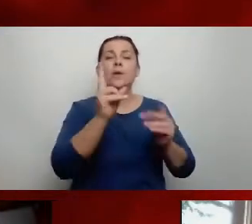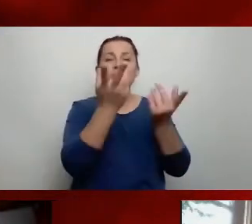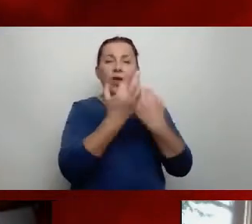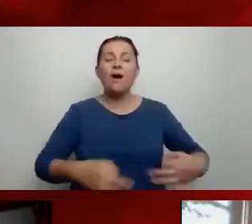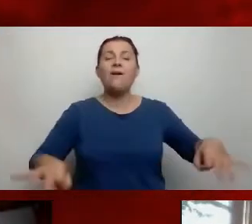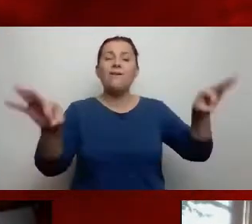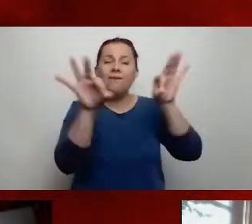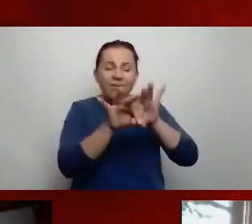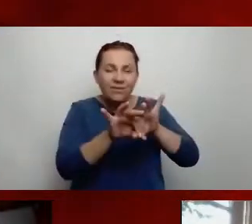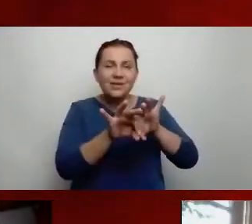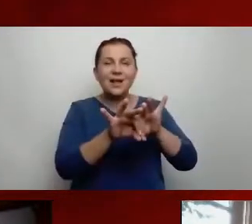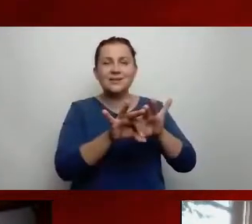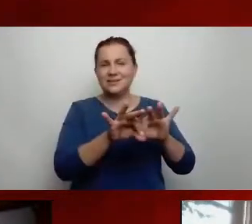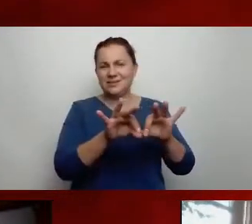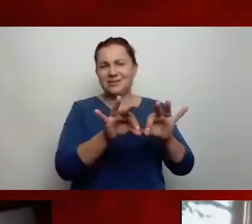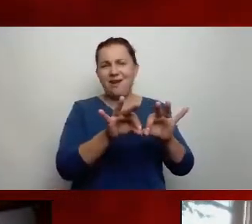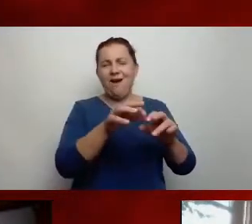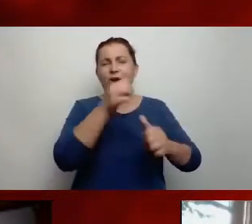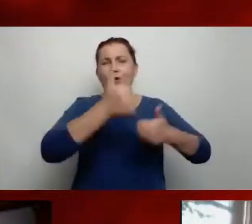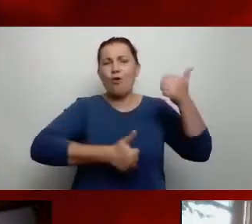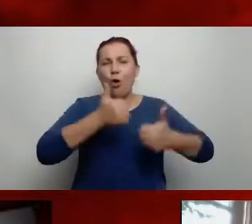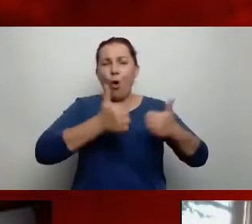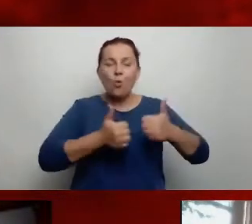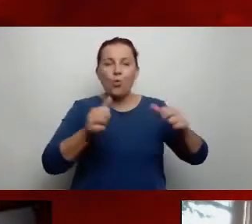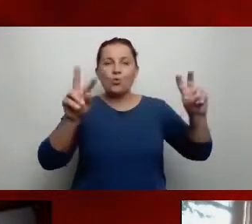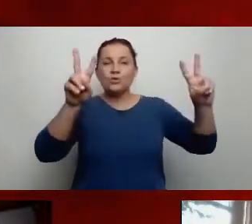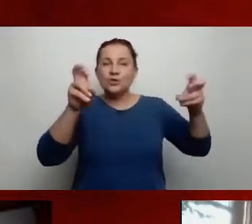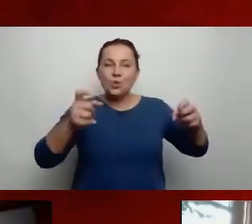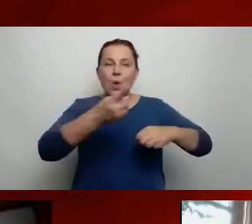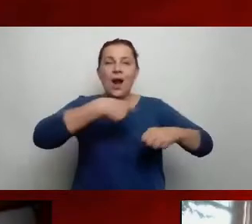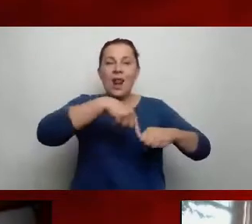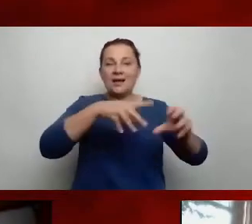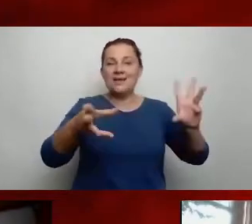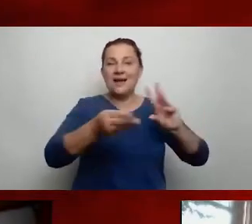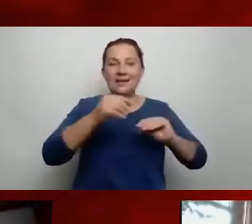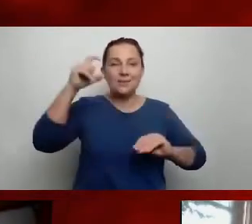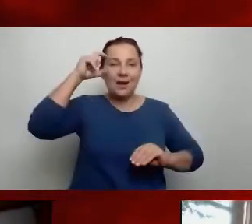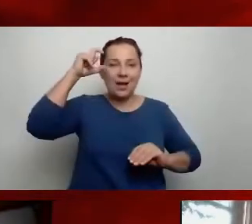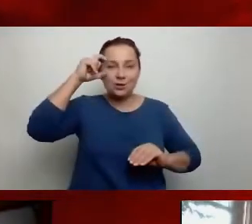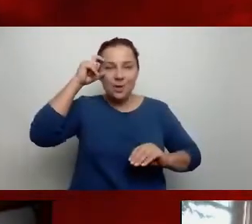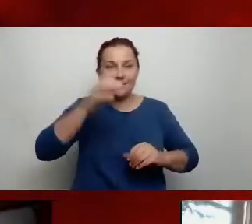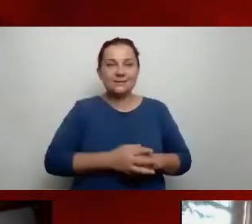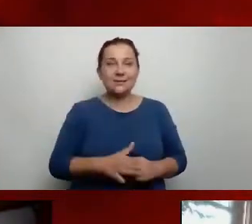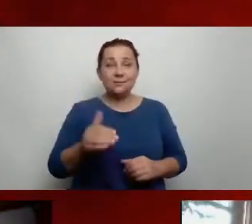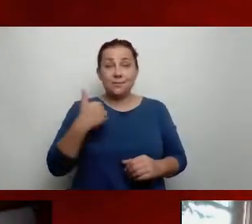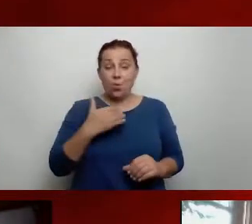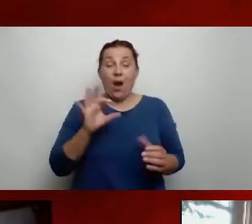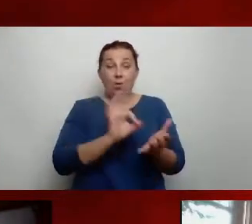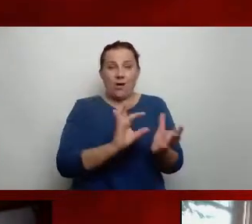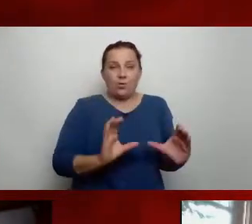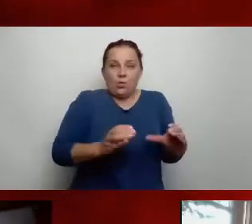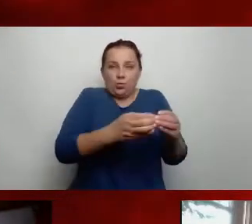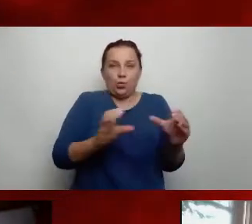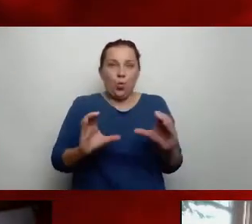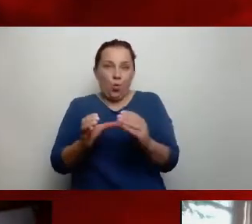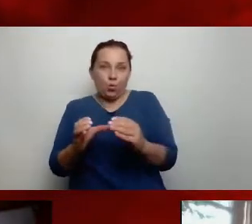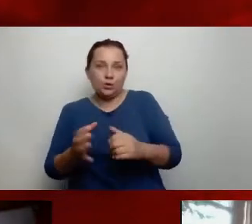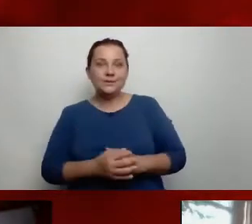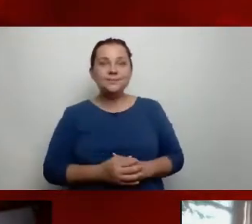Sztuki z Jackiem Kaczmarskim, finalistów, którzy brali udział w kategorii drużynowej. Czy